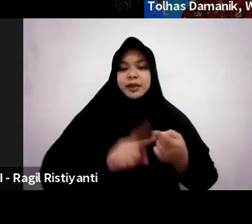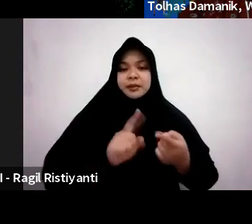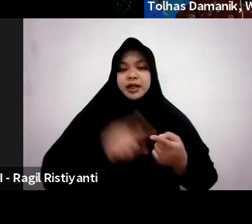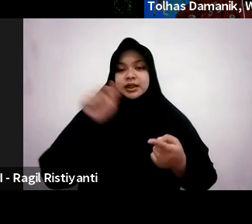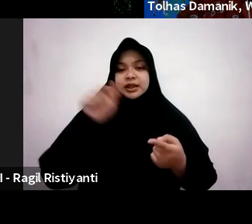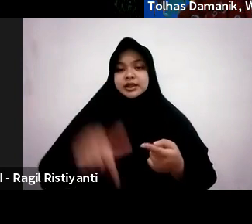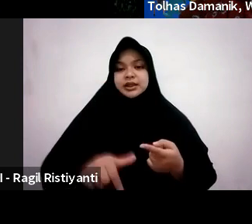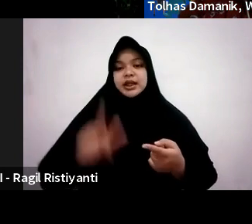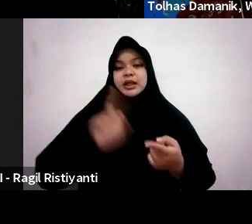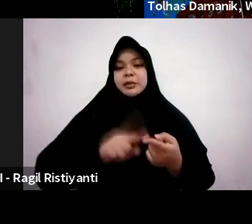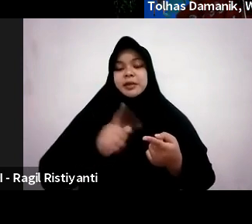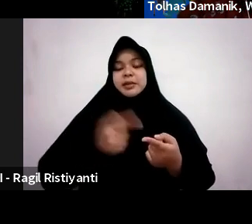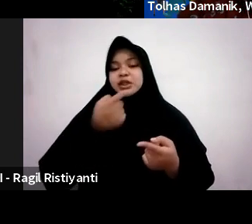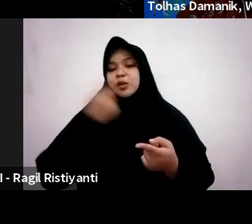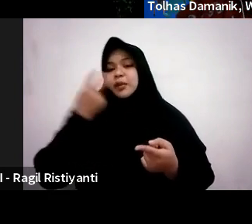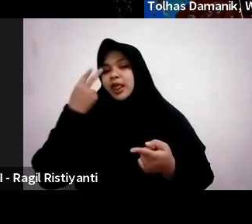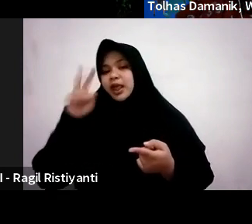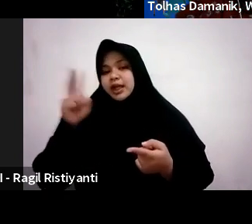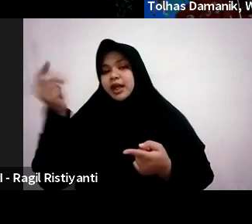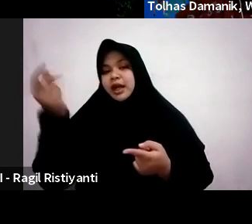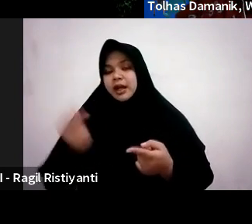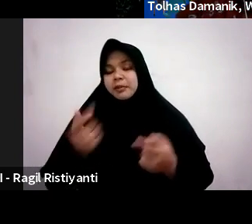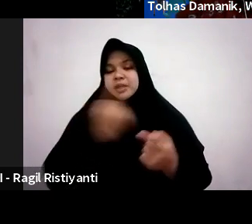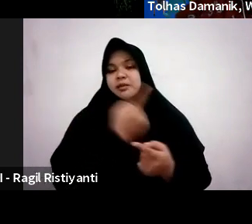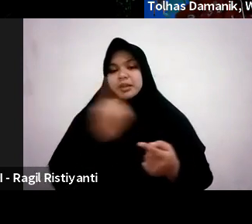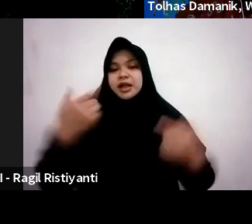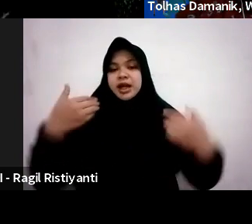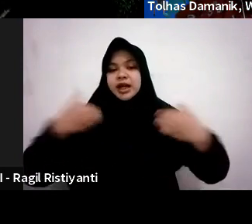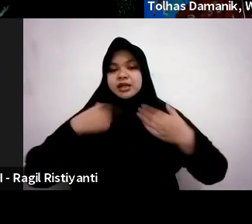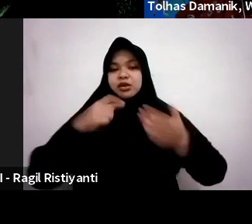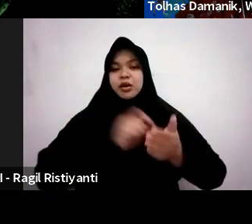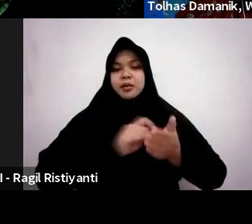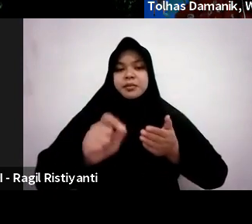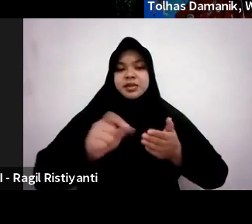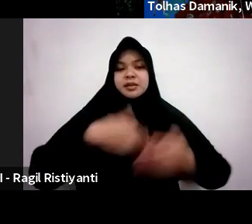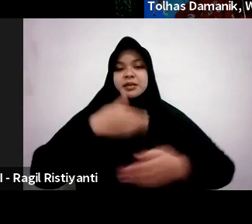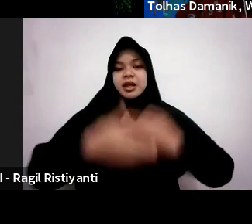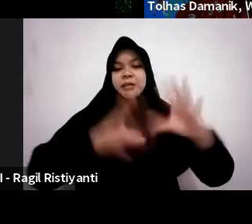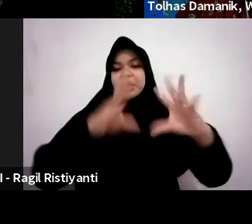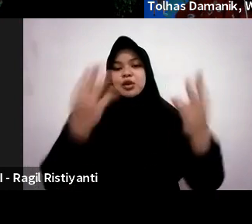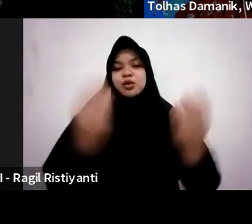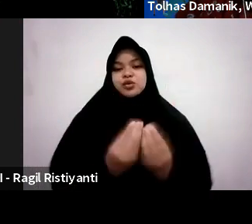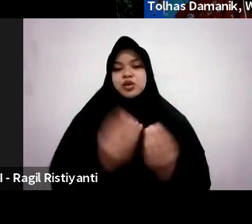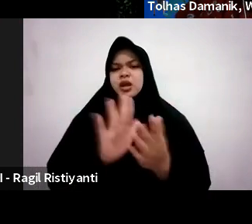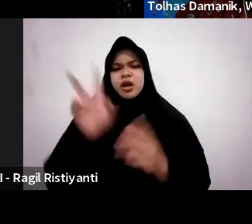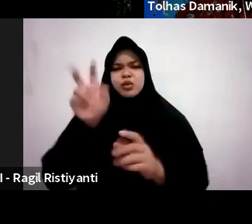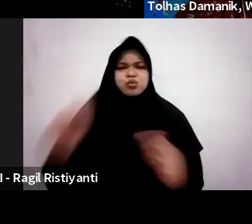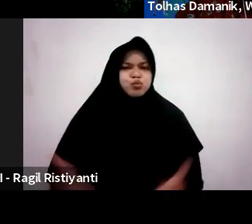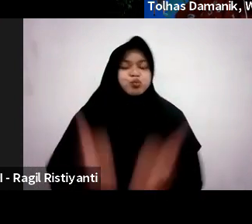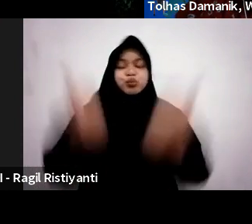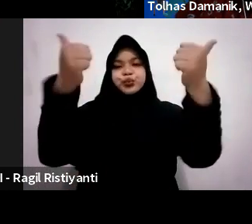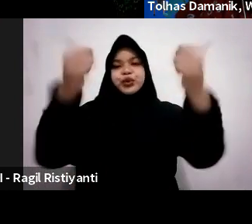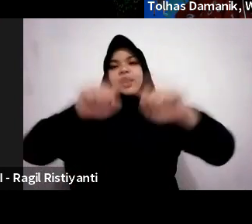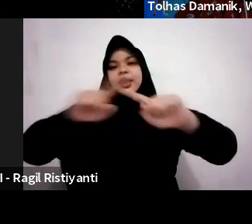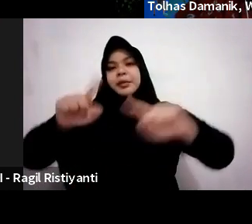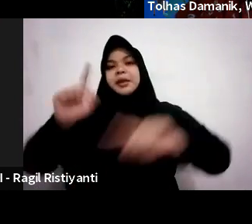nanti teman-teman coba lihat di daerah masing-masing Adakah sekolah yang sudah bisa menerapkan inklusi tidak harus yang ideal tetapi yang memastikan